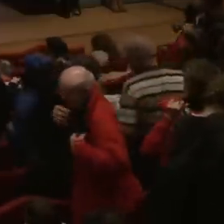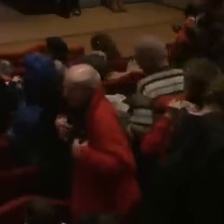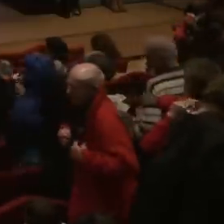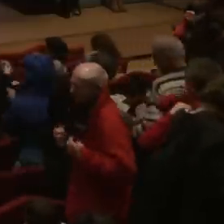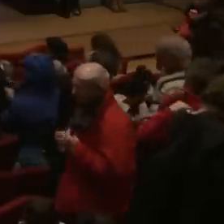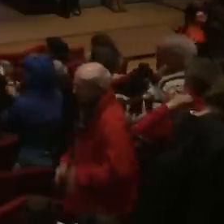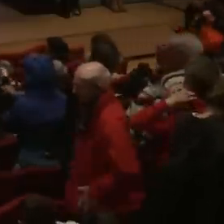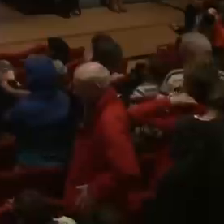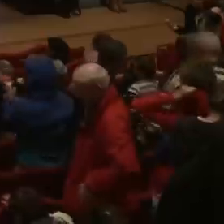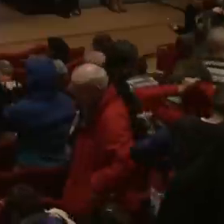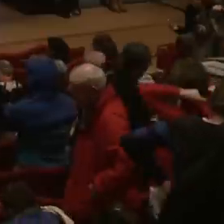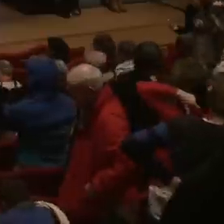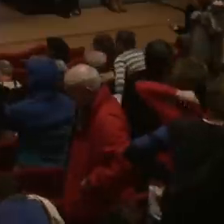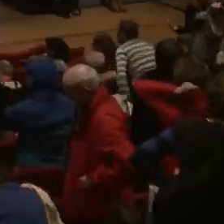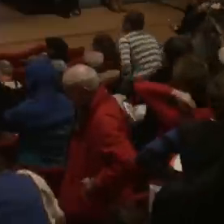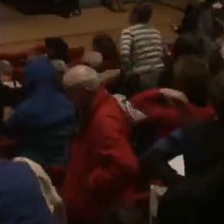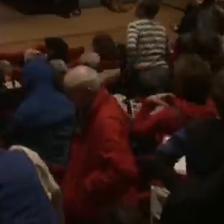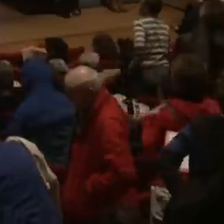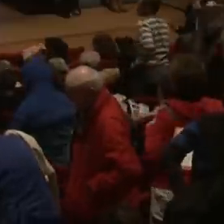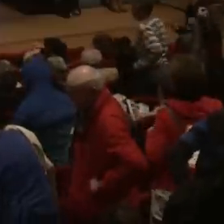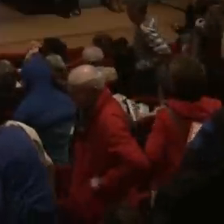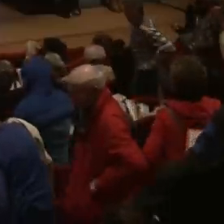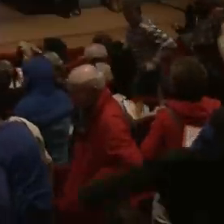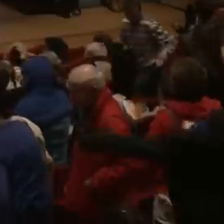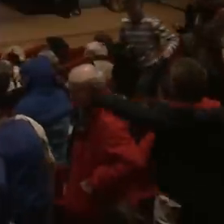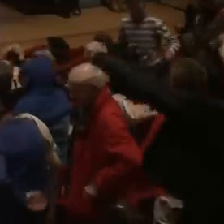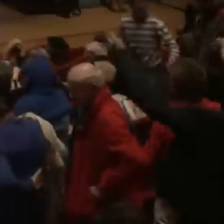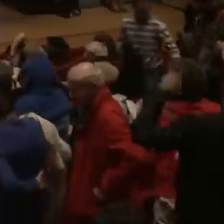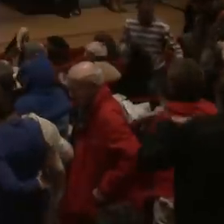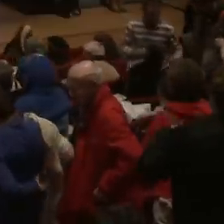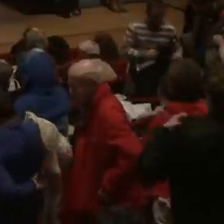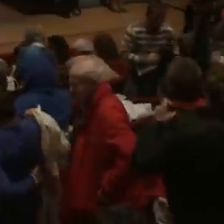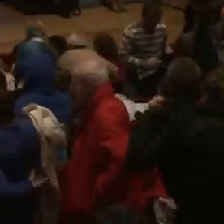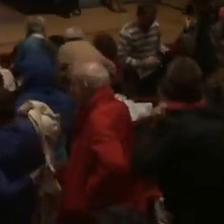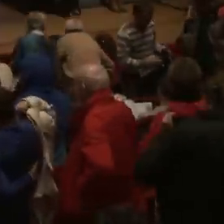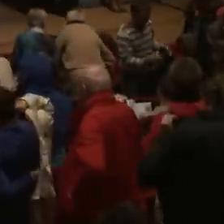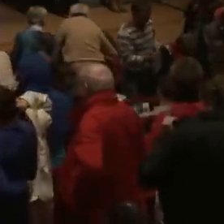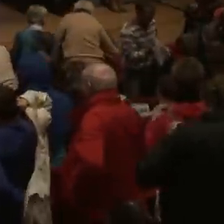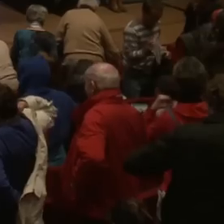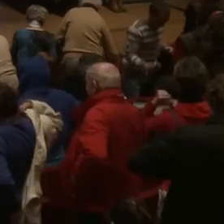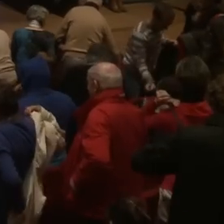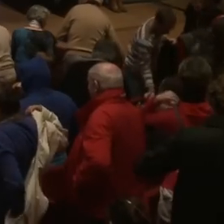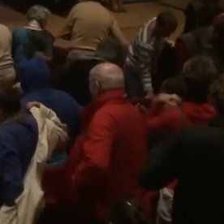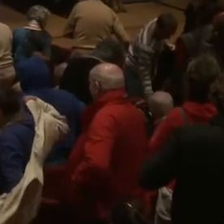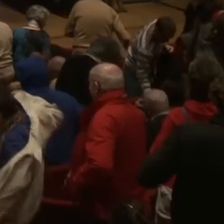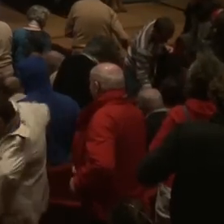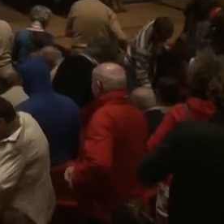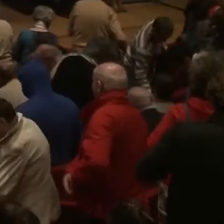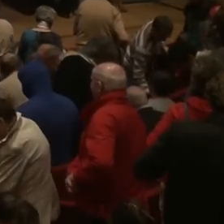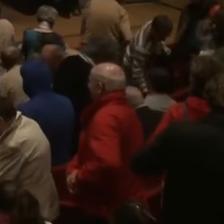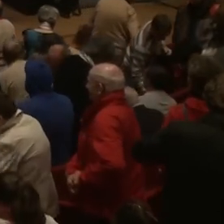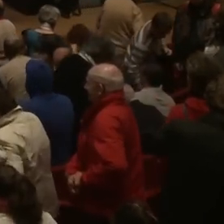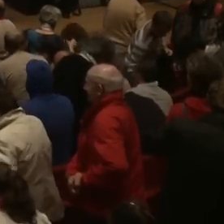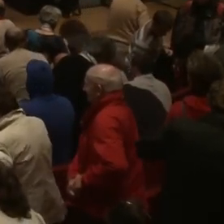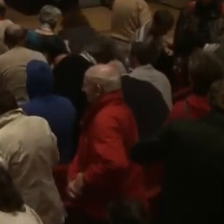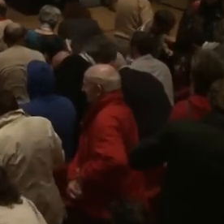maths. Voilà. Quelque chose dans le genre, je ne sais pas le titre exact. Voilà, bonne soirée à tous, merci de votre attention, merci